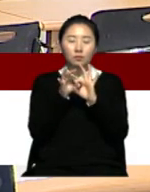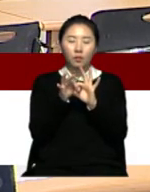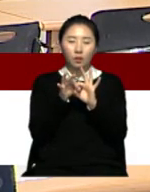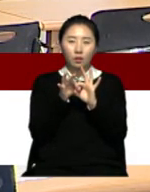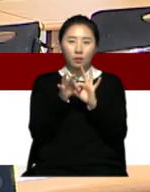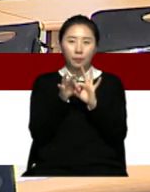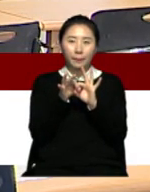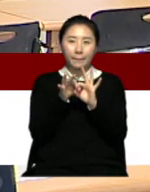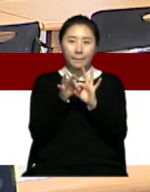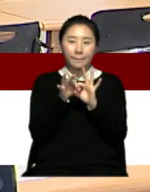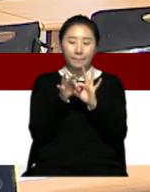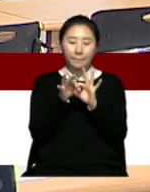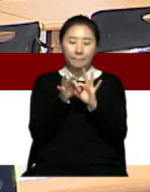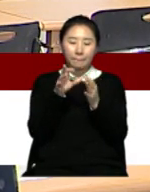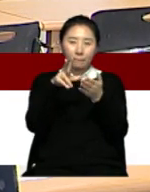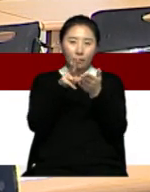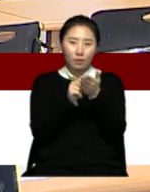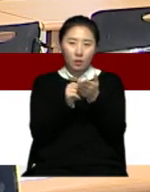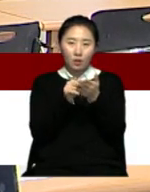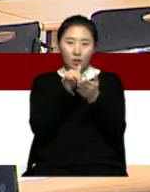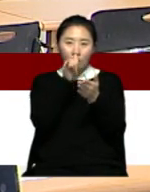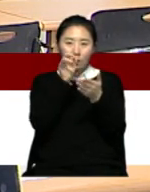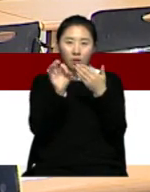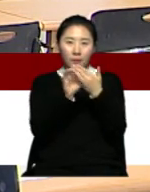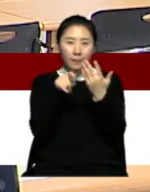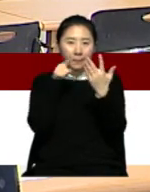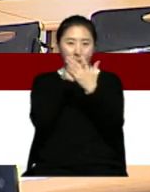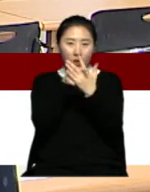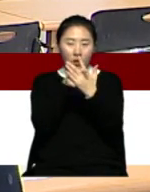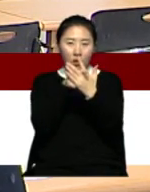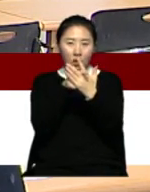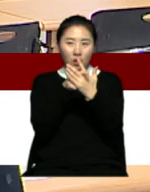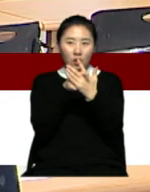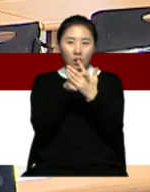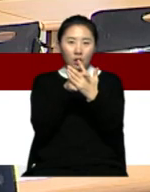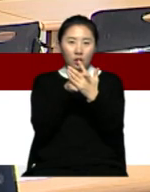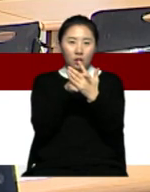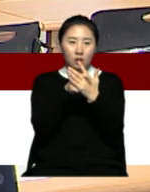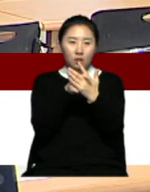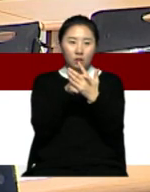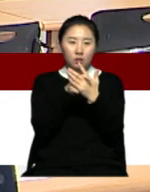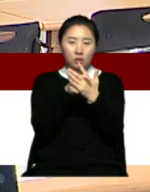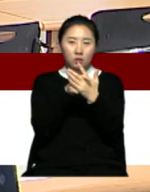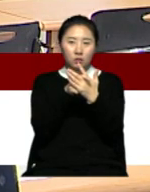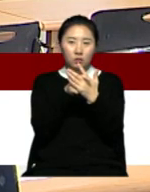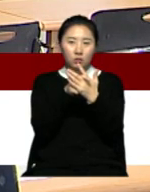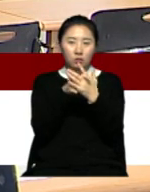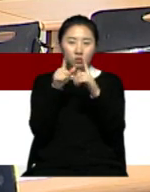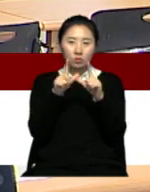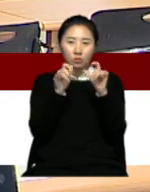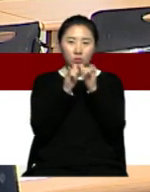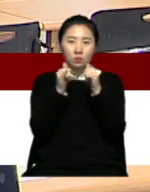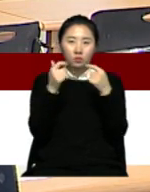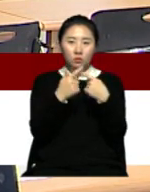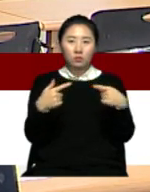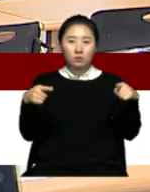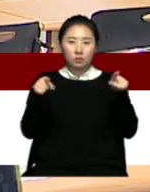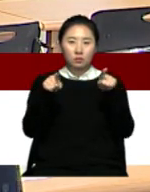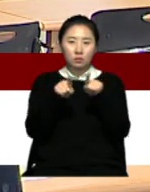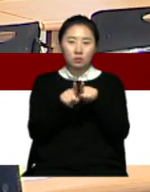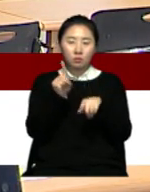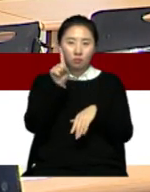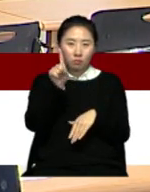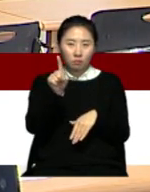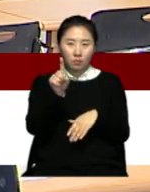그 문제점이 있다면 파악해서 또 또한 그 주민들하고 같이